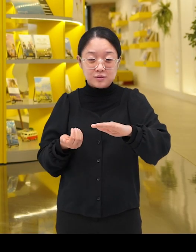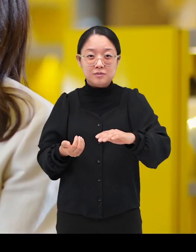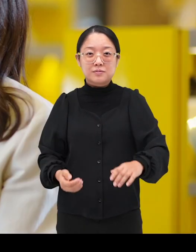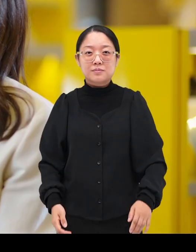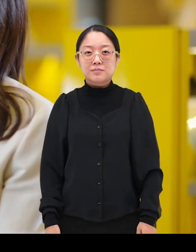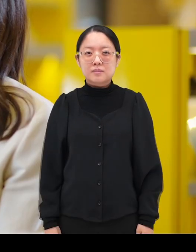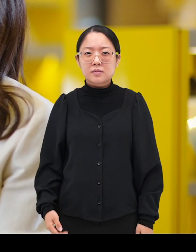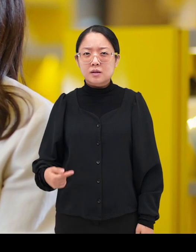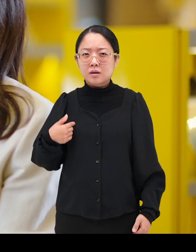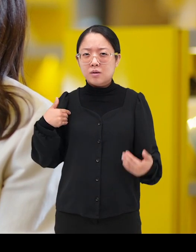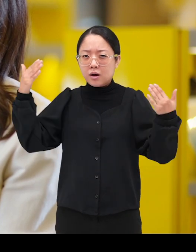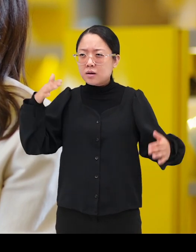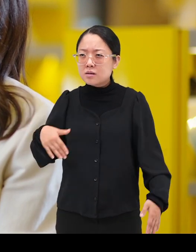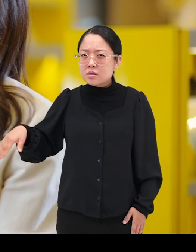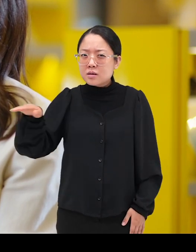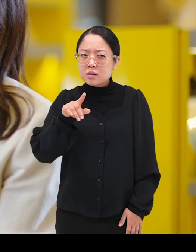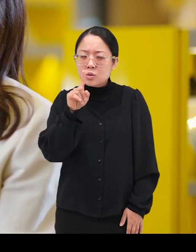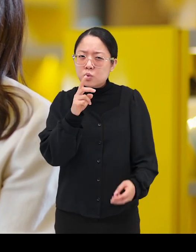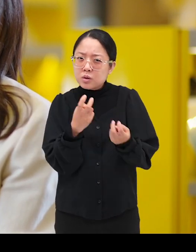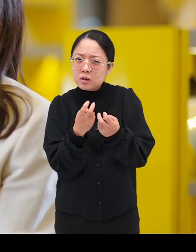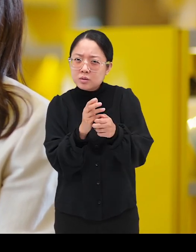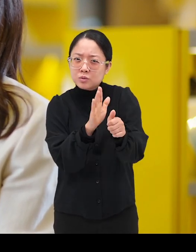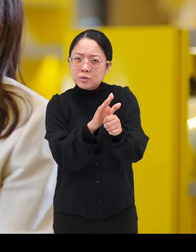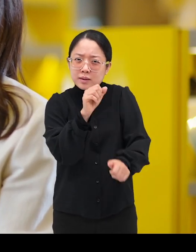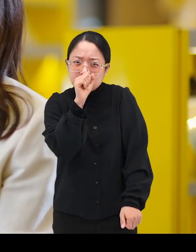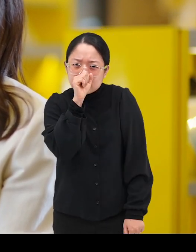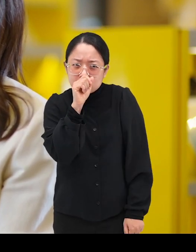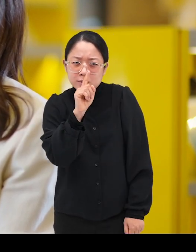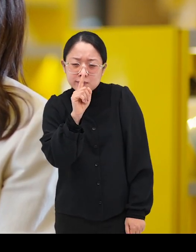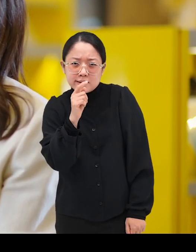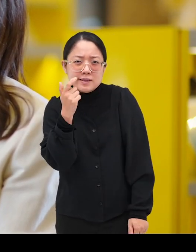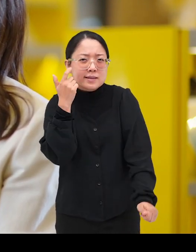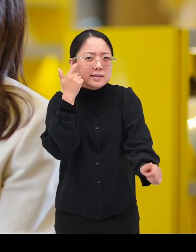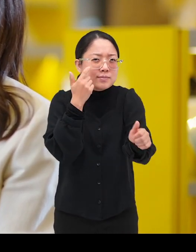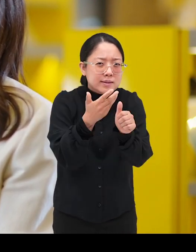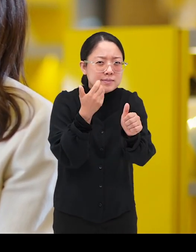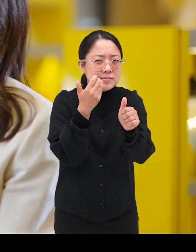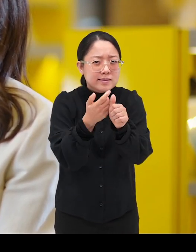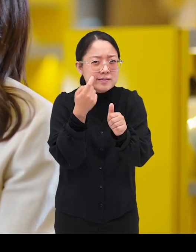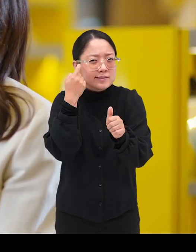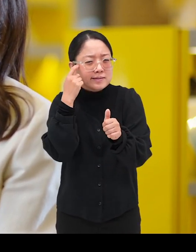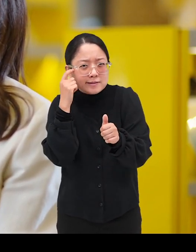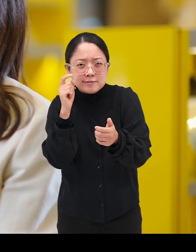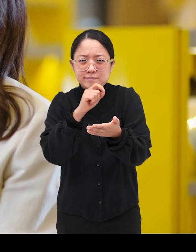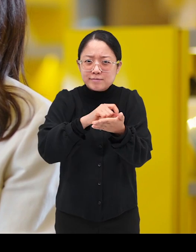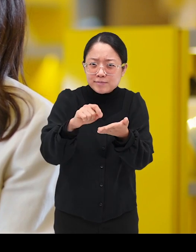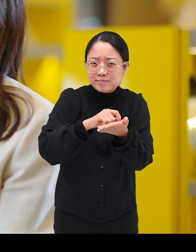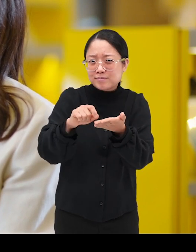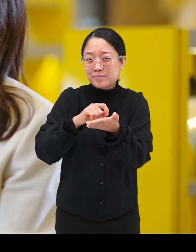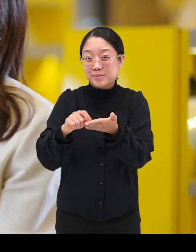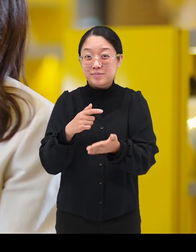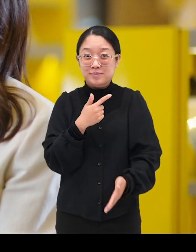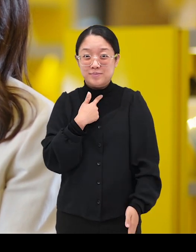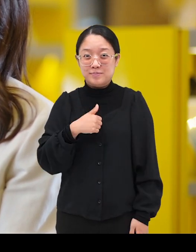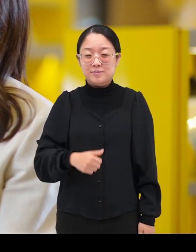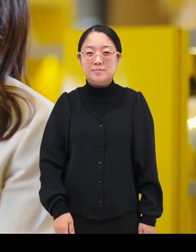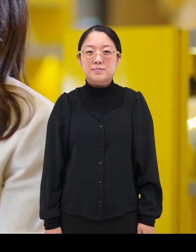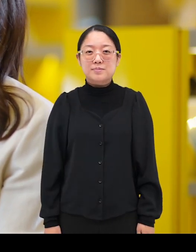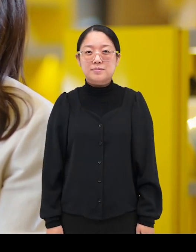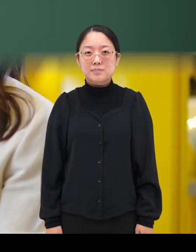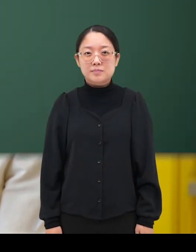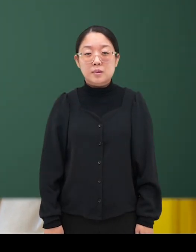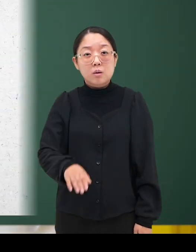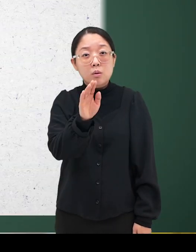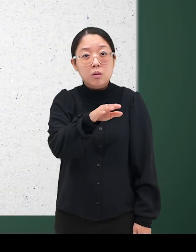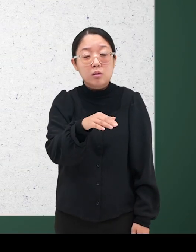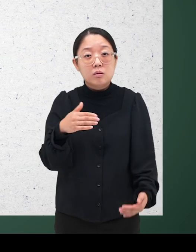전에 우리 어른들이 뭔가 해야 하지 않을까라는 숙제, 질문, 이런 것들이 담겨 있다고 보시면 될 것